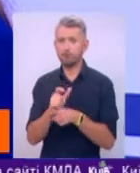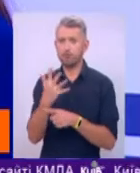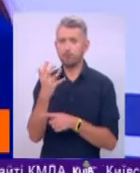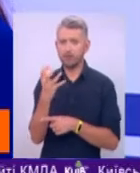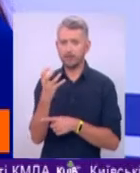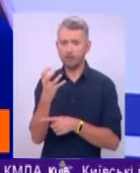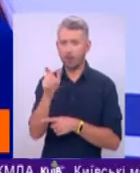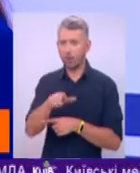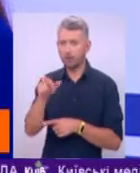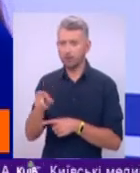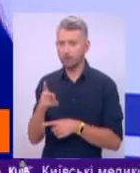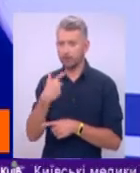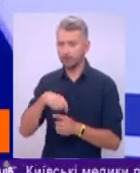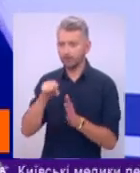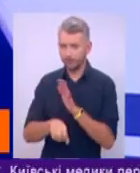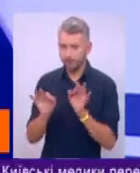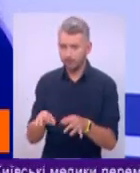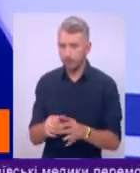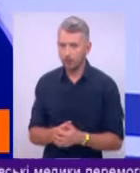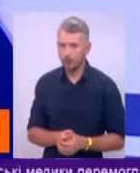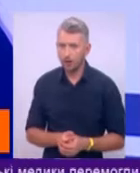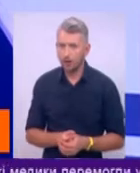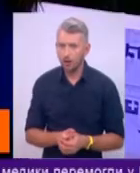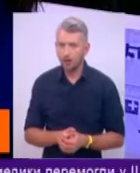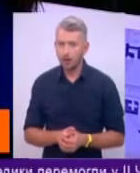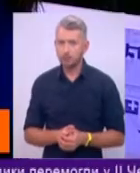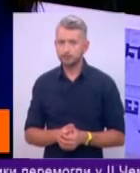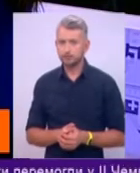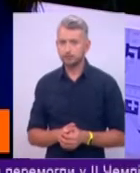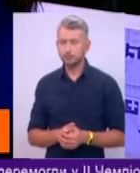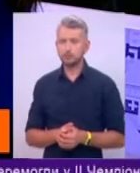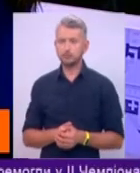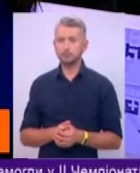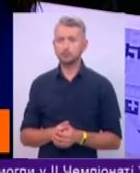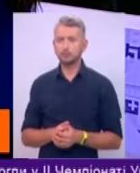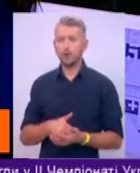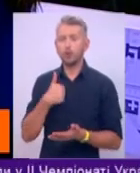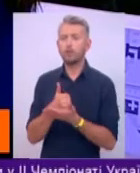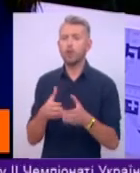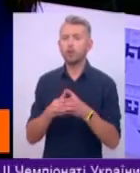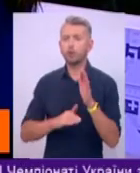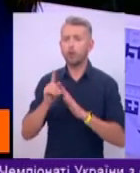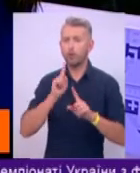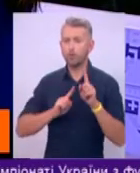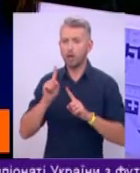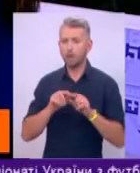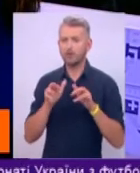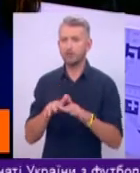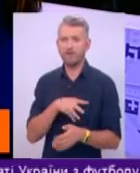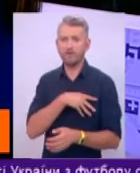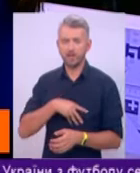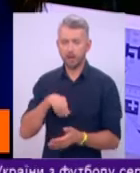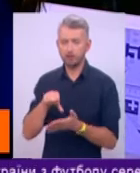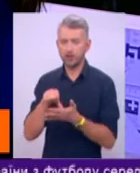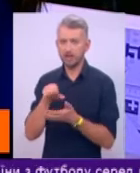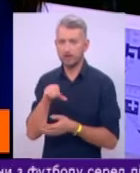так, осіб, які покінчили життя самогубством. Власне, голова Комітету Верховної Ради в справах ветеранів і